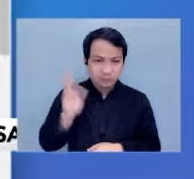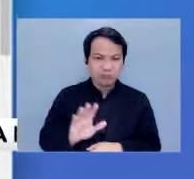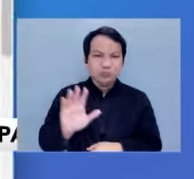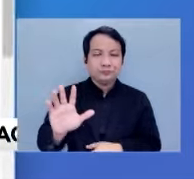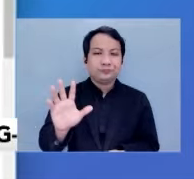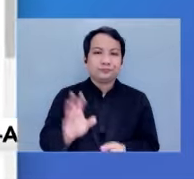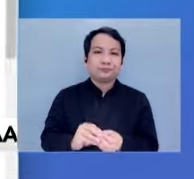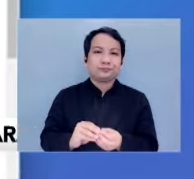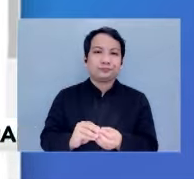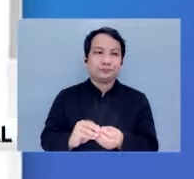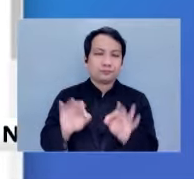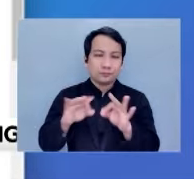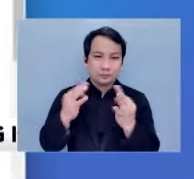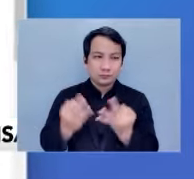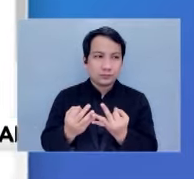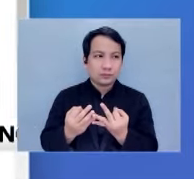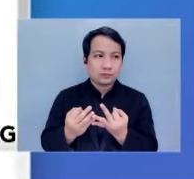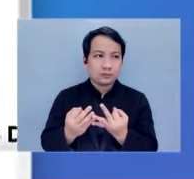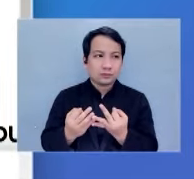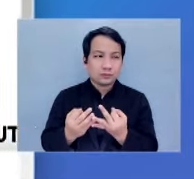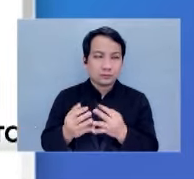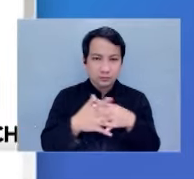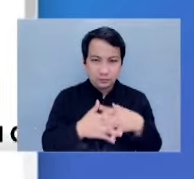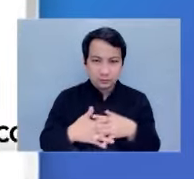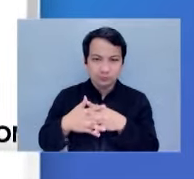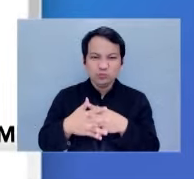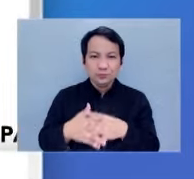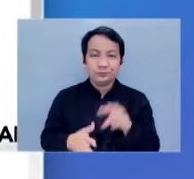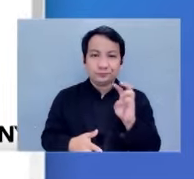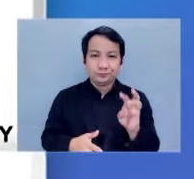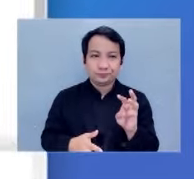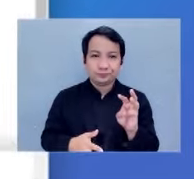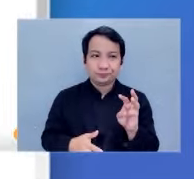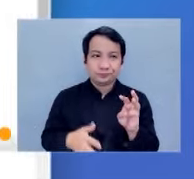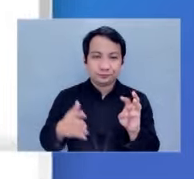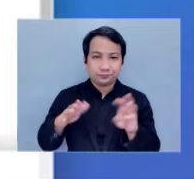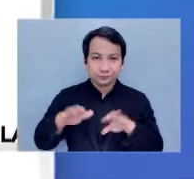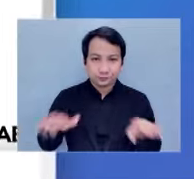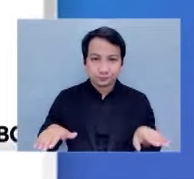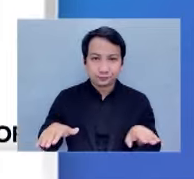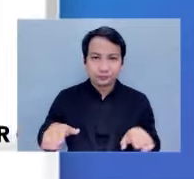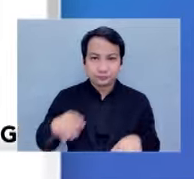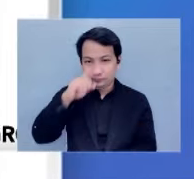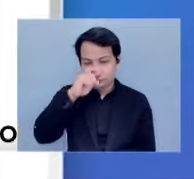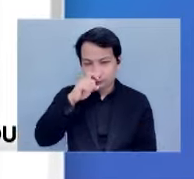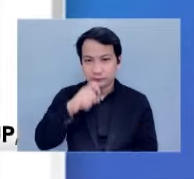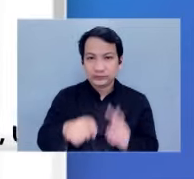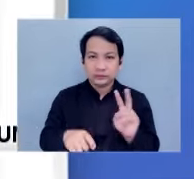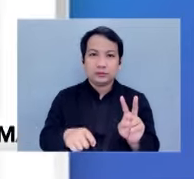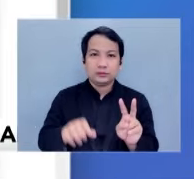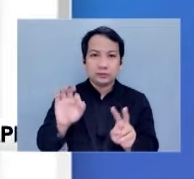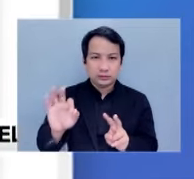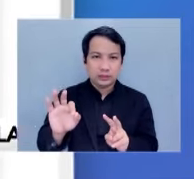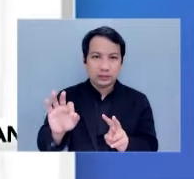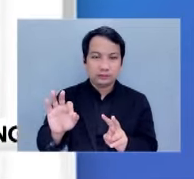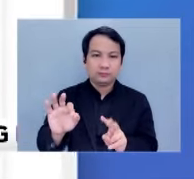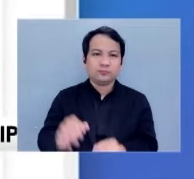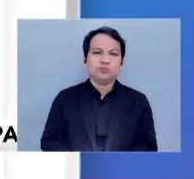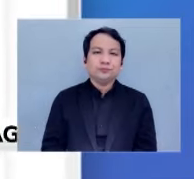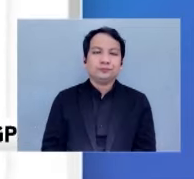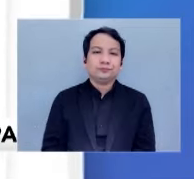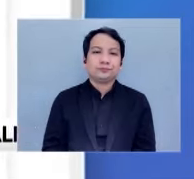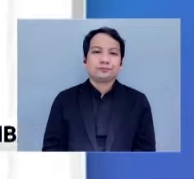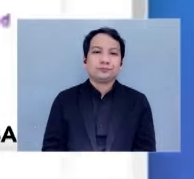mag-asawa sa Amerika para sa anim na naulila nilang mga anak na edad 2 hanggang 9 taong gulang. Sa